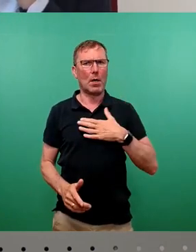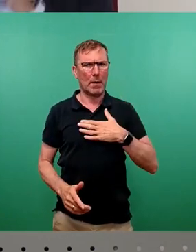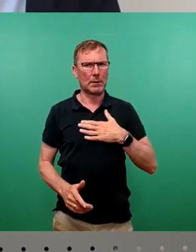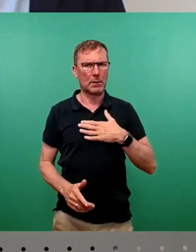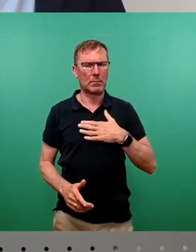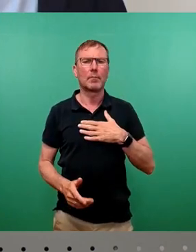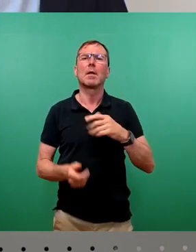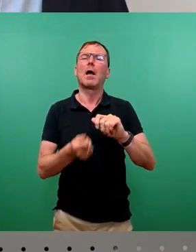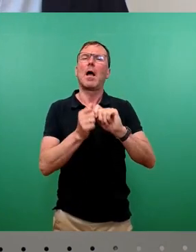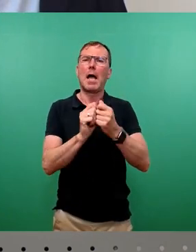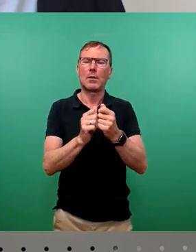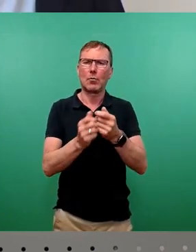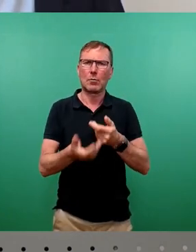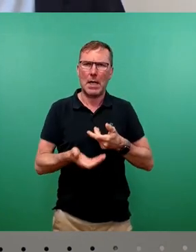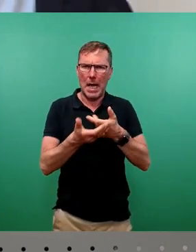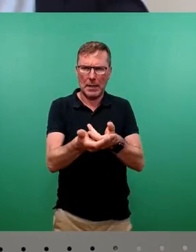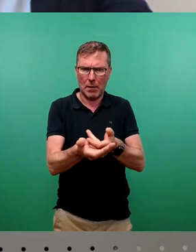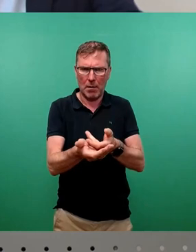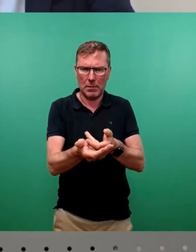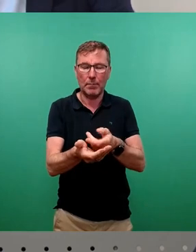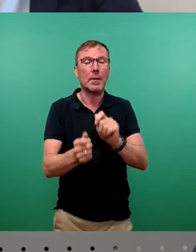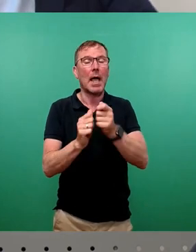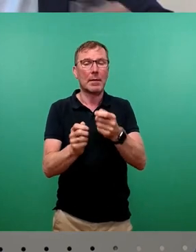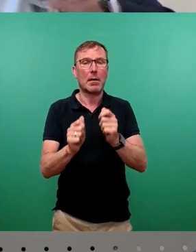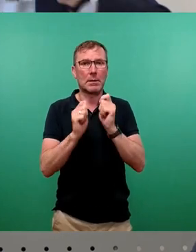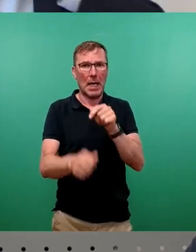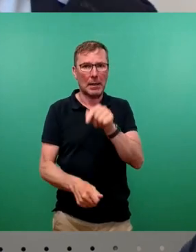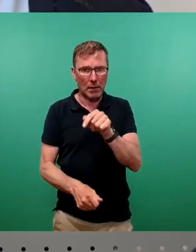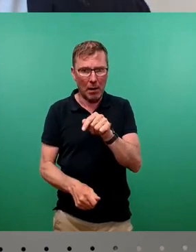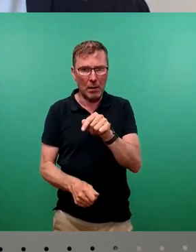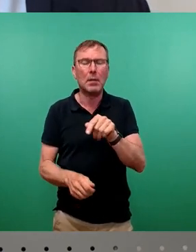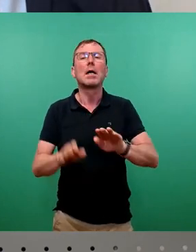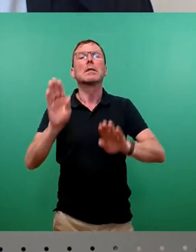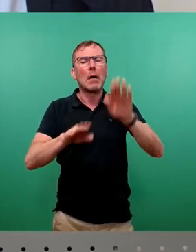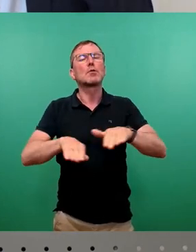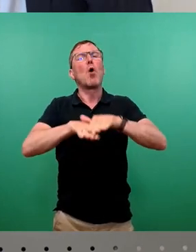Änderungsantrag eingebracht. Dieser Änderungsantrag ist die Abstimmungsgrundlage.